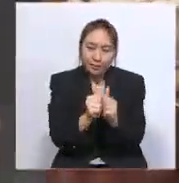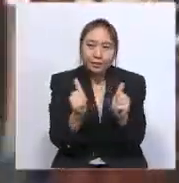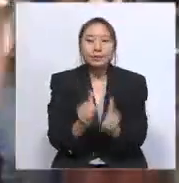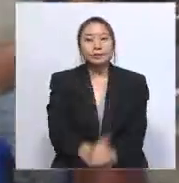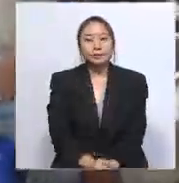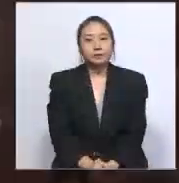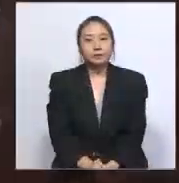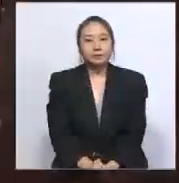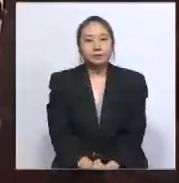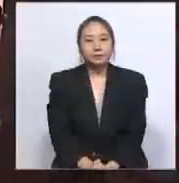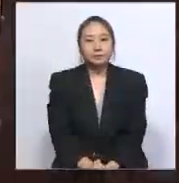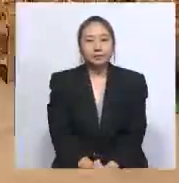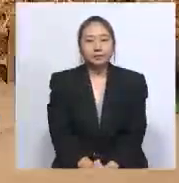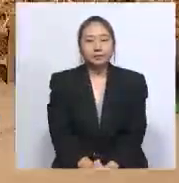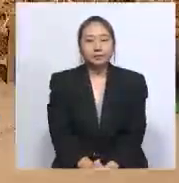ยค่ะ